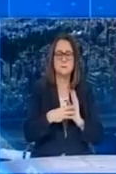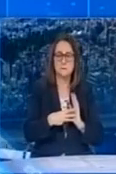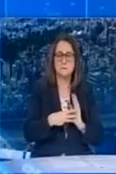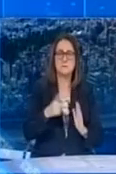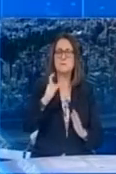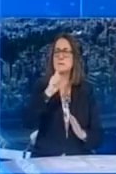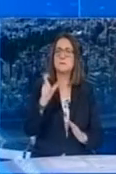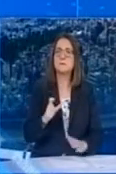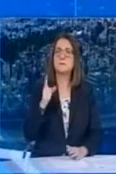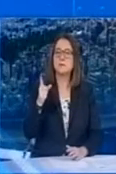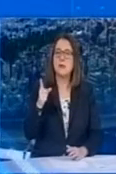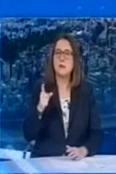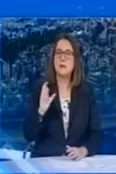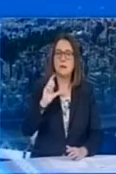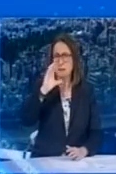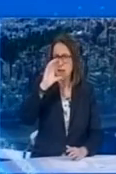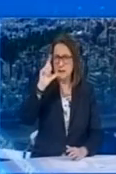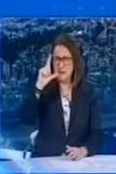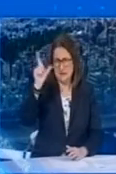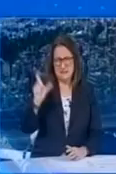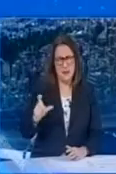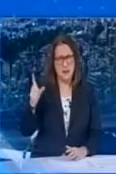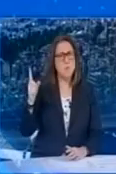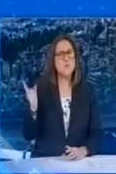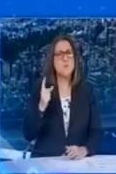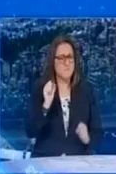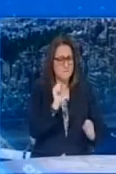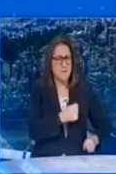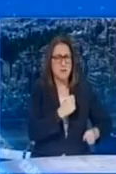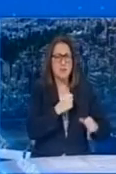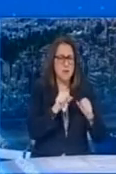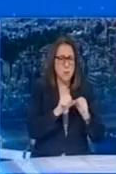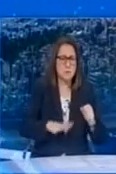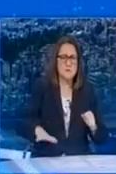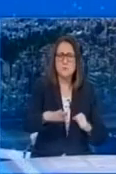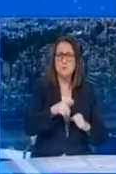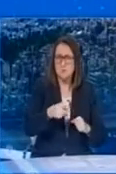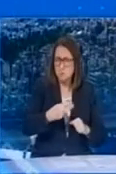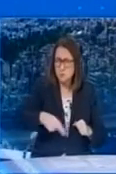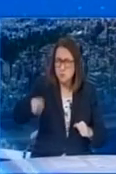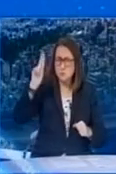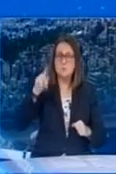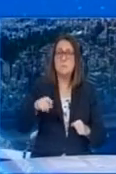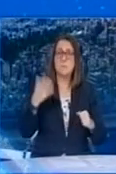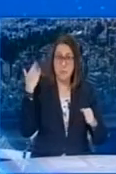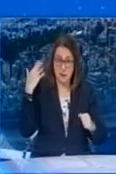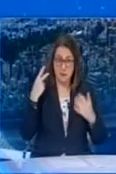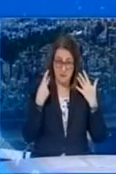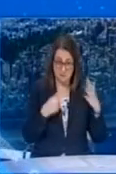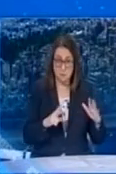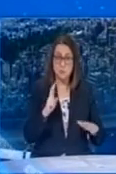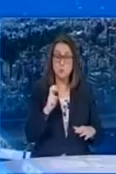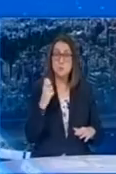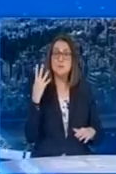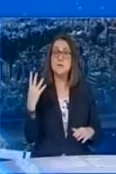Ιταλία, στην περιφέρεια της Λομβαρδίας, που χτυπήθηκε όσο καμία άλλη στην Ευρώπη, είχε 724 ΜΕΘ στις